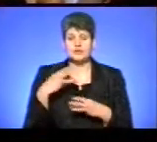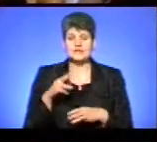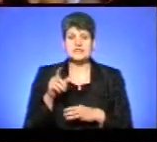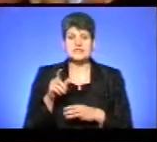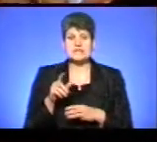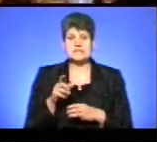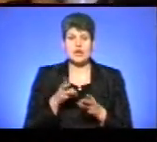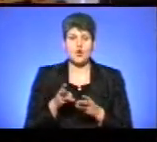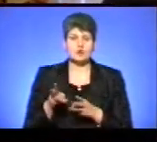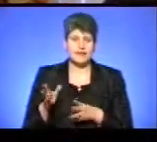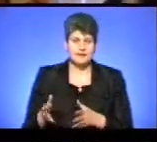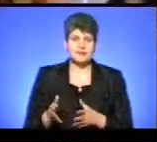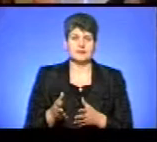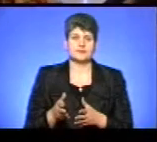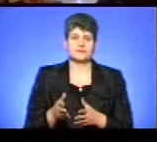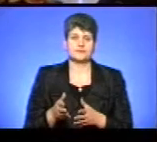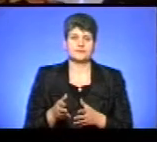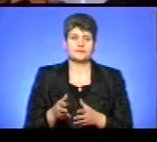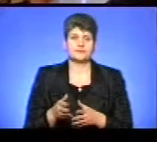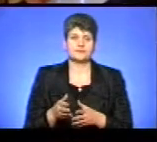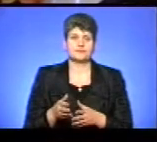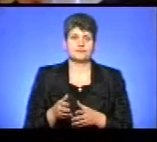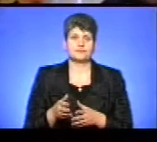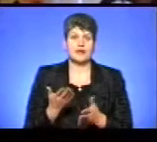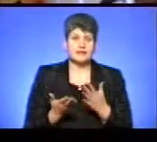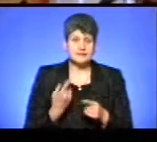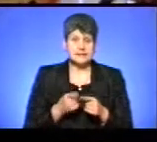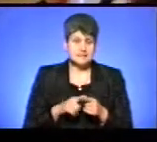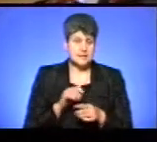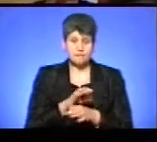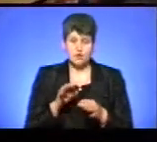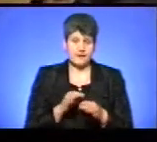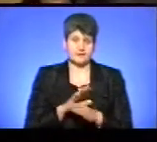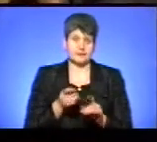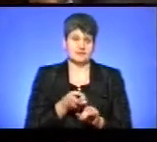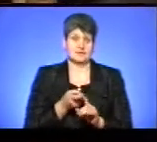котелень і переобладнання їх на турф. Але цей